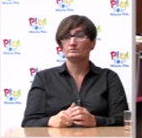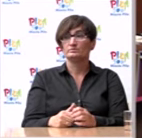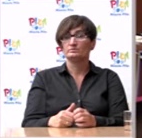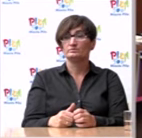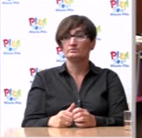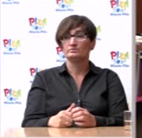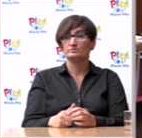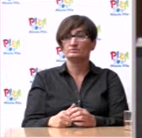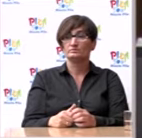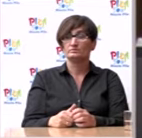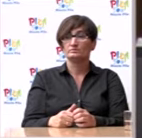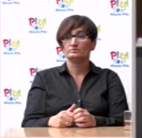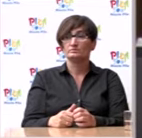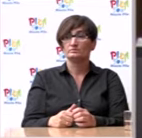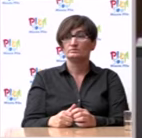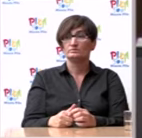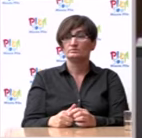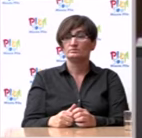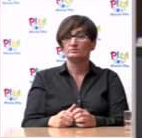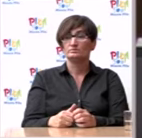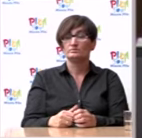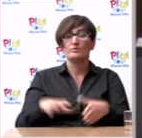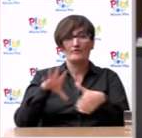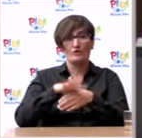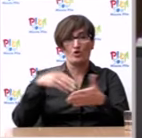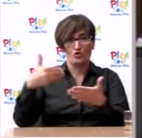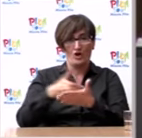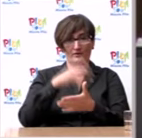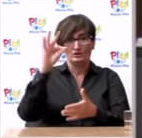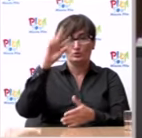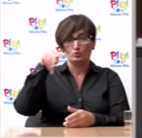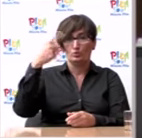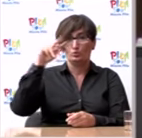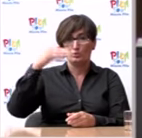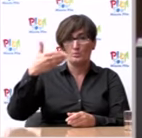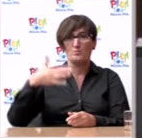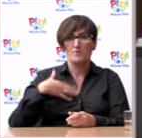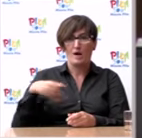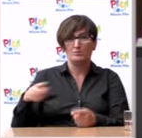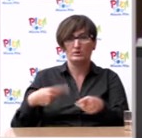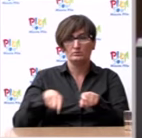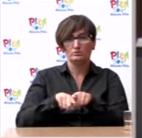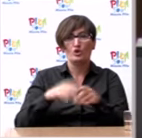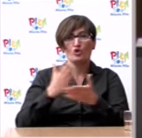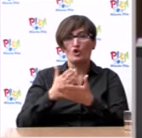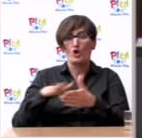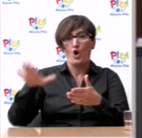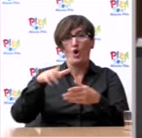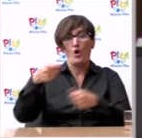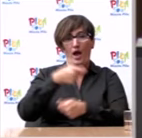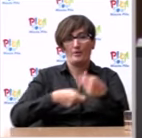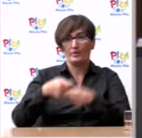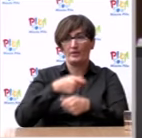Panie Przewodniczący, Wysoka Rado. W nowym studium mamy w tym terenie przeznaczenie handel wielkopowierzchniowy i